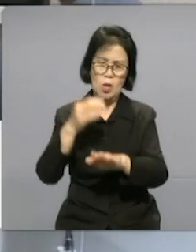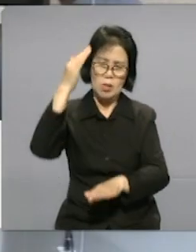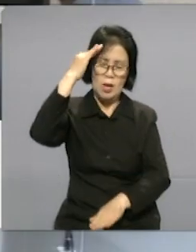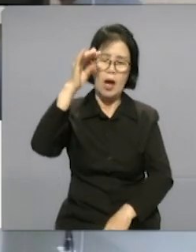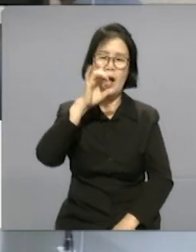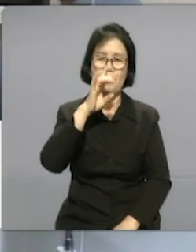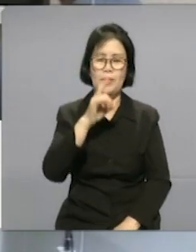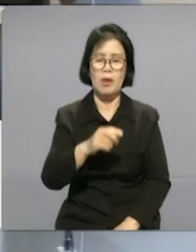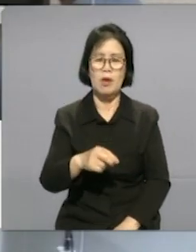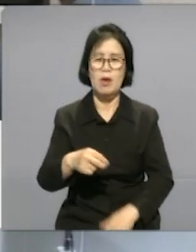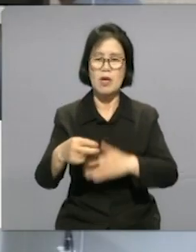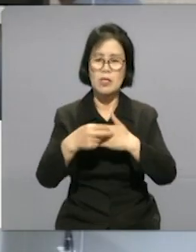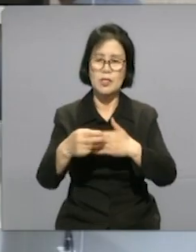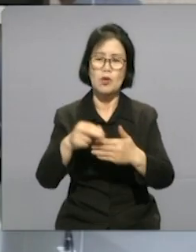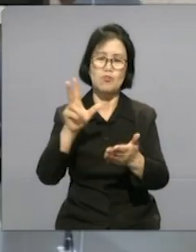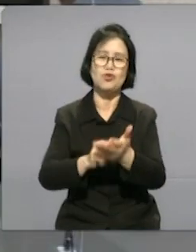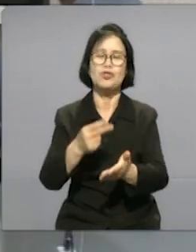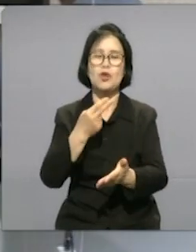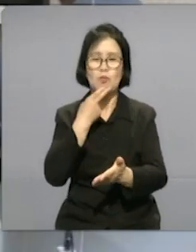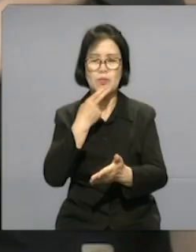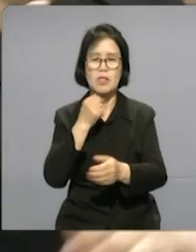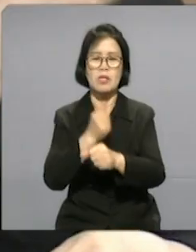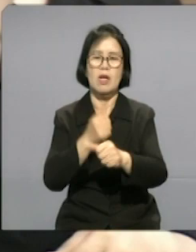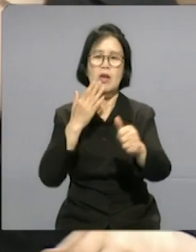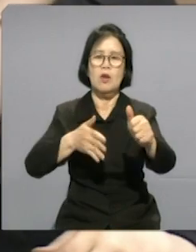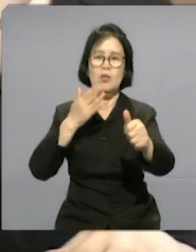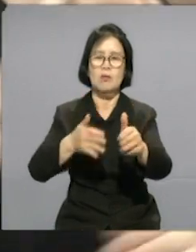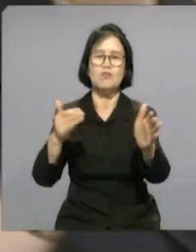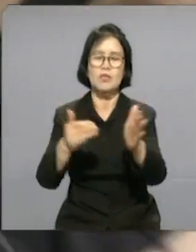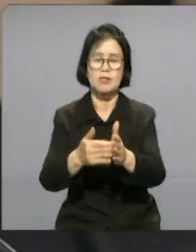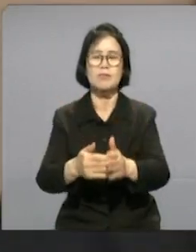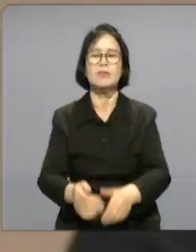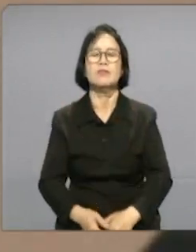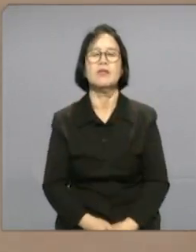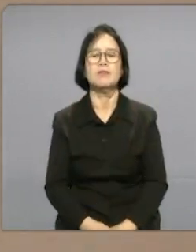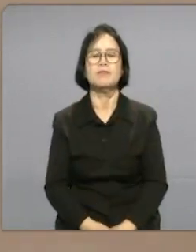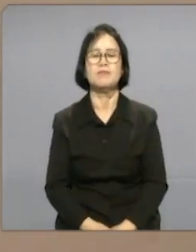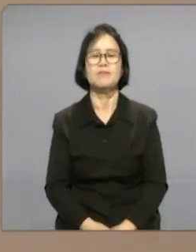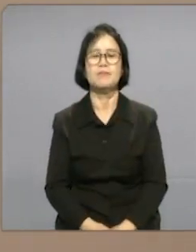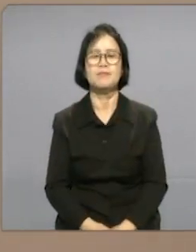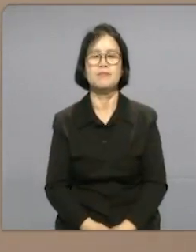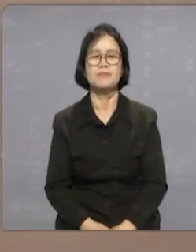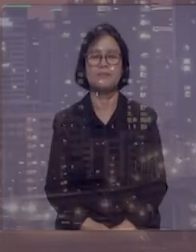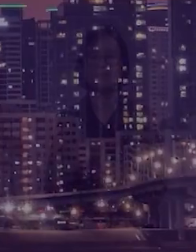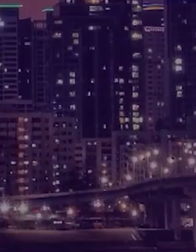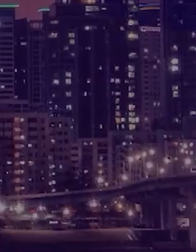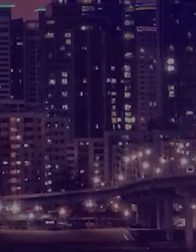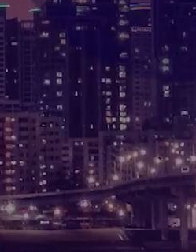의료 공백이 발생하지 않도록 해달라고 당부했습니다. OBS 뉴스 백소민입니다.